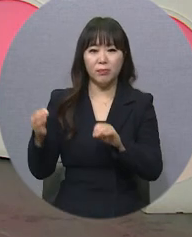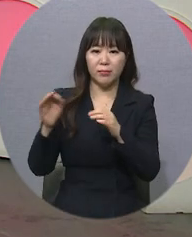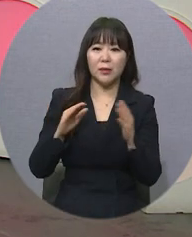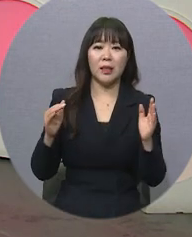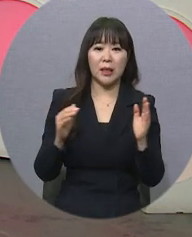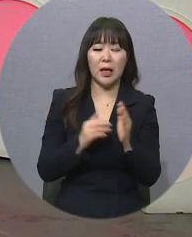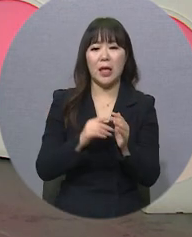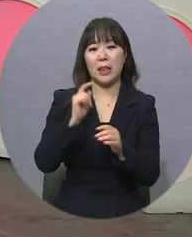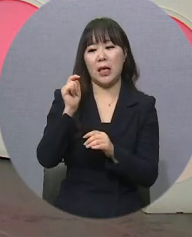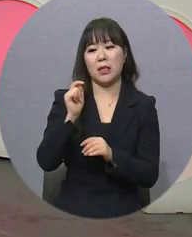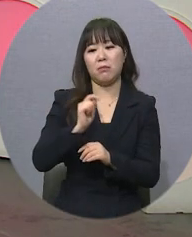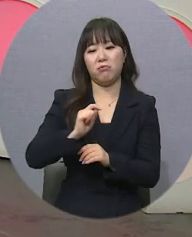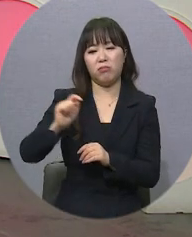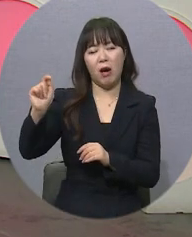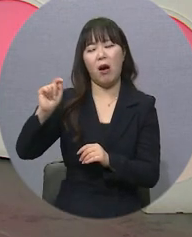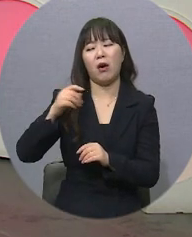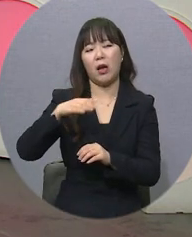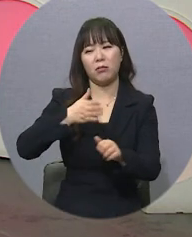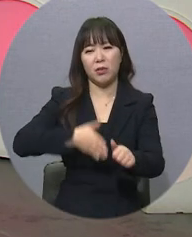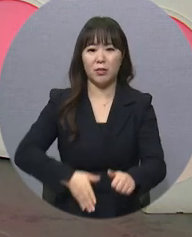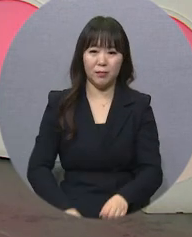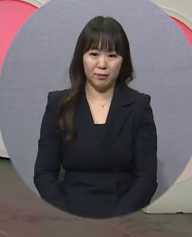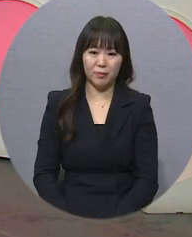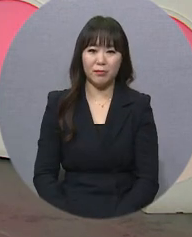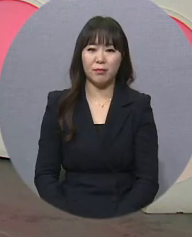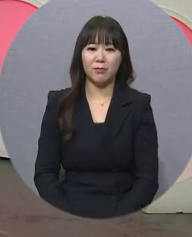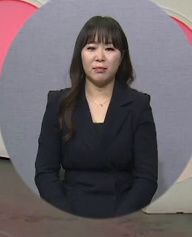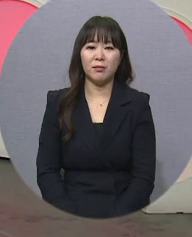김해까지 택시 타고 가라고 했습니다.